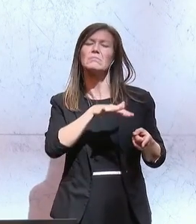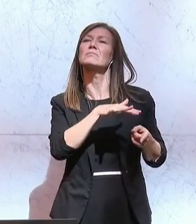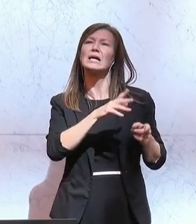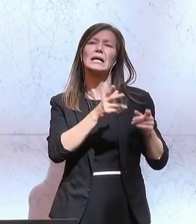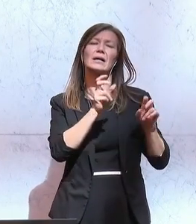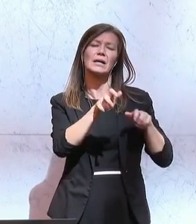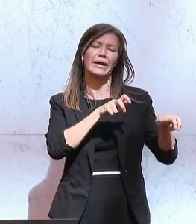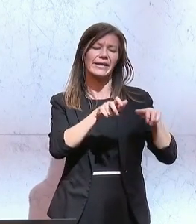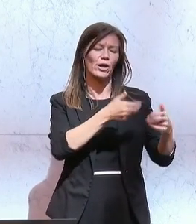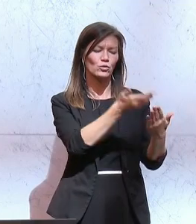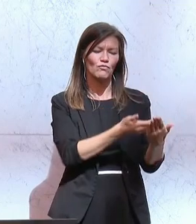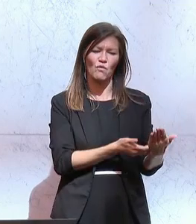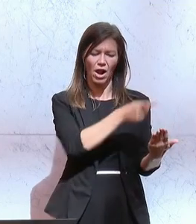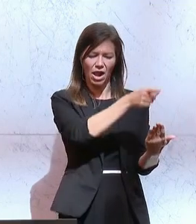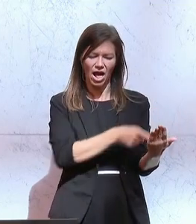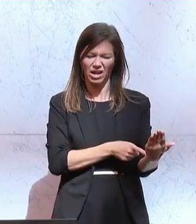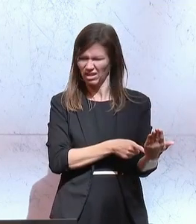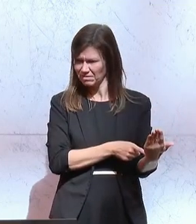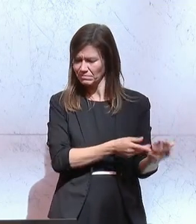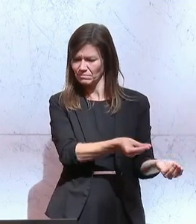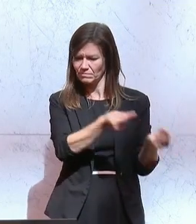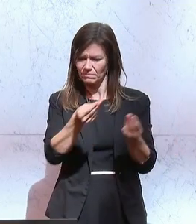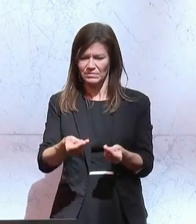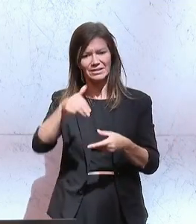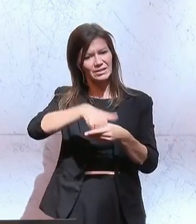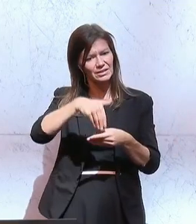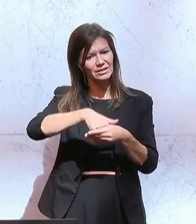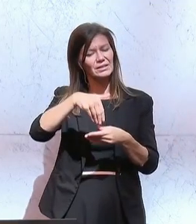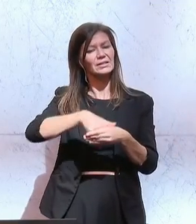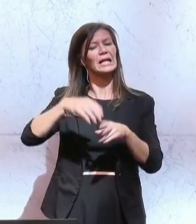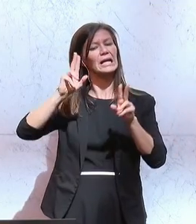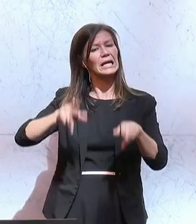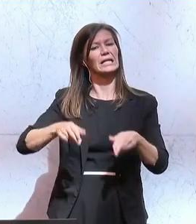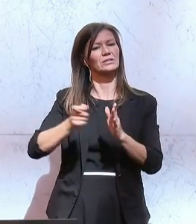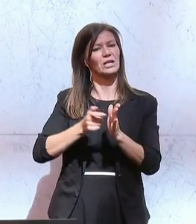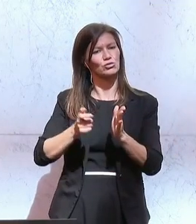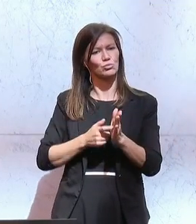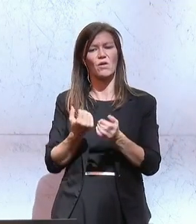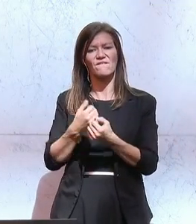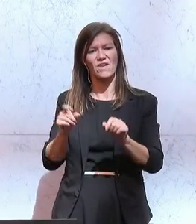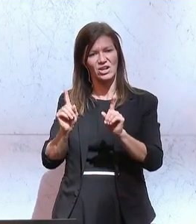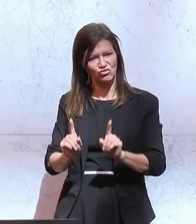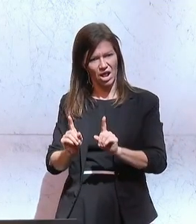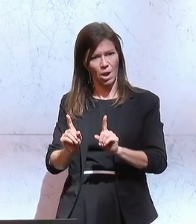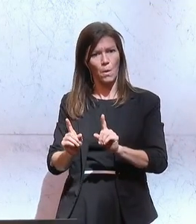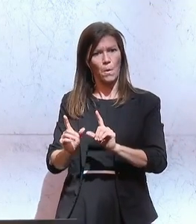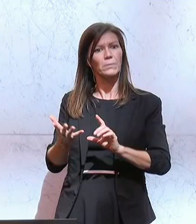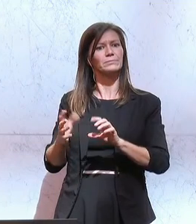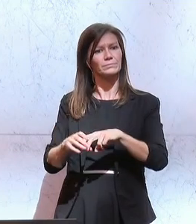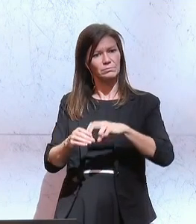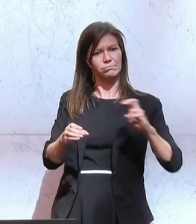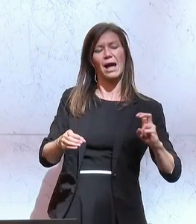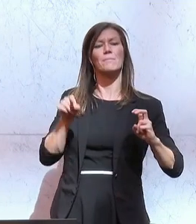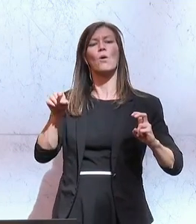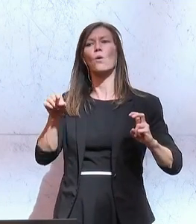zur Beschlussfassung zu übermitteln, mit der ein Rechtsanspruch auf Freistellung und Entgeltfortzahlung für im Katastrophenschutzeinsatz stehende